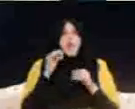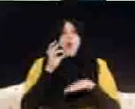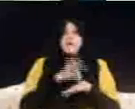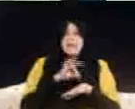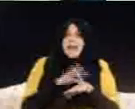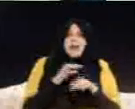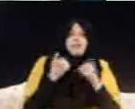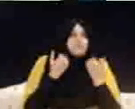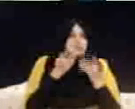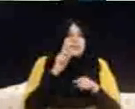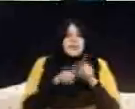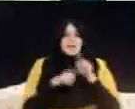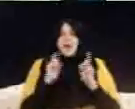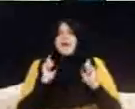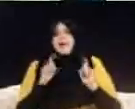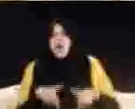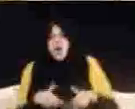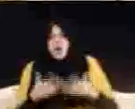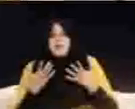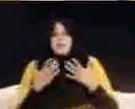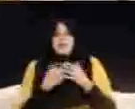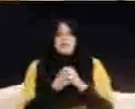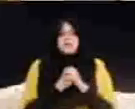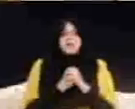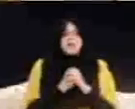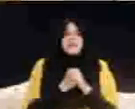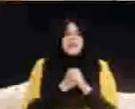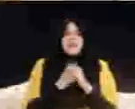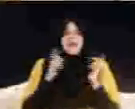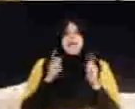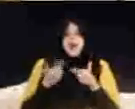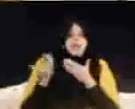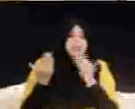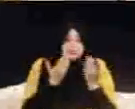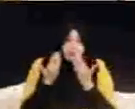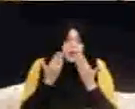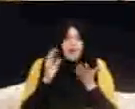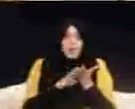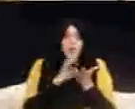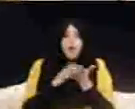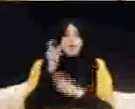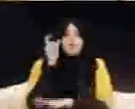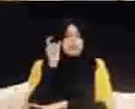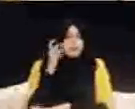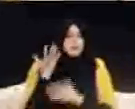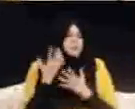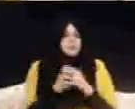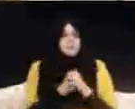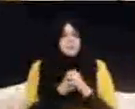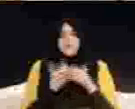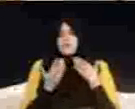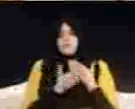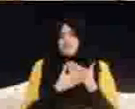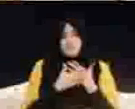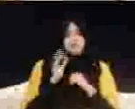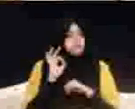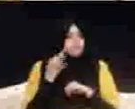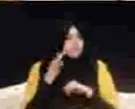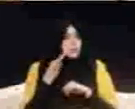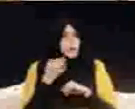أو مدرسة أو زاوية، مدرسة قرآنية، مستشفى، مسجد، هذا أمر كتوجيه تربوي